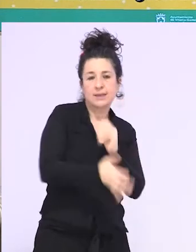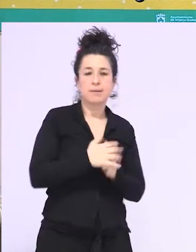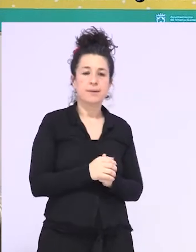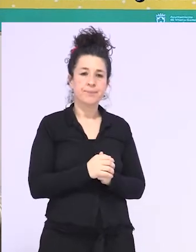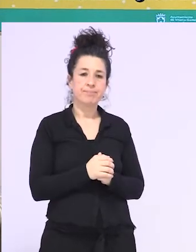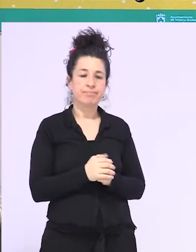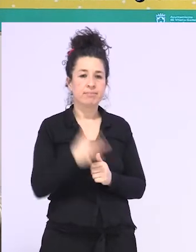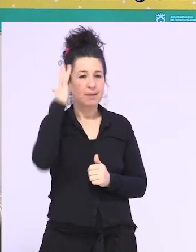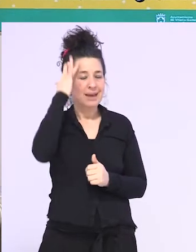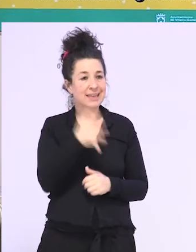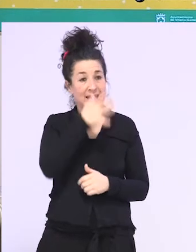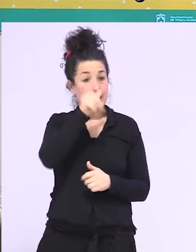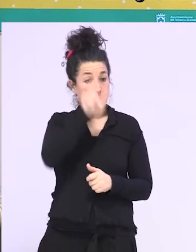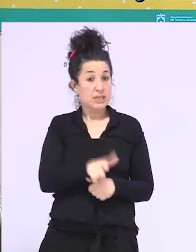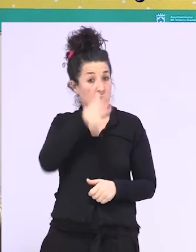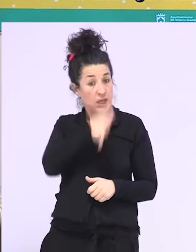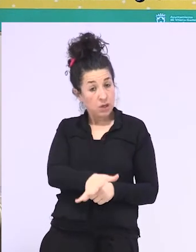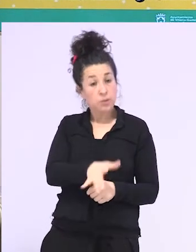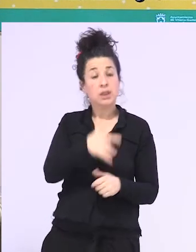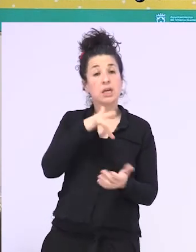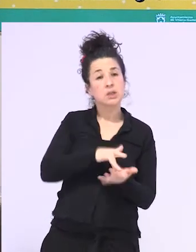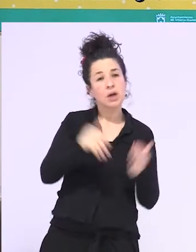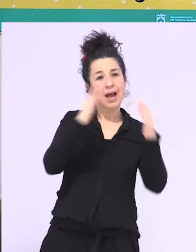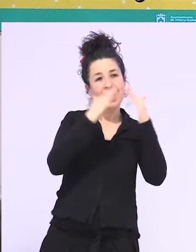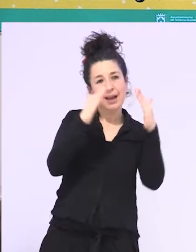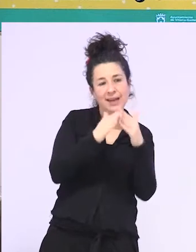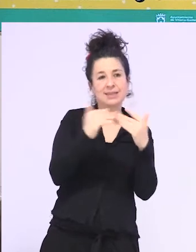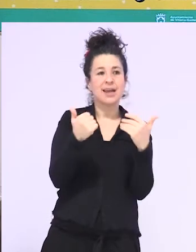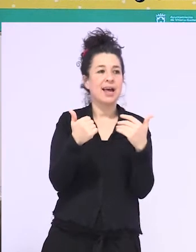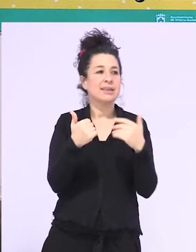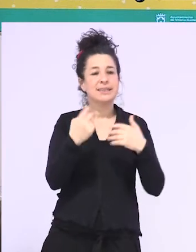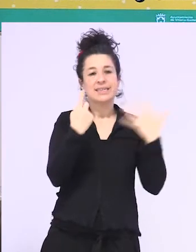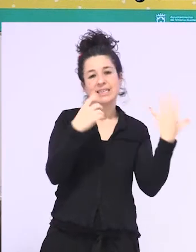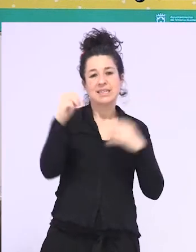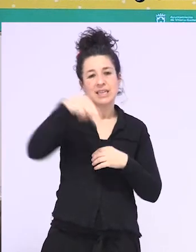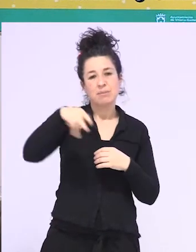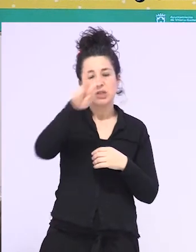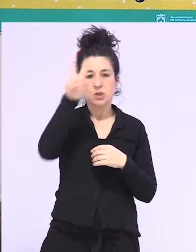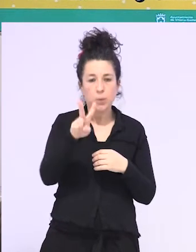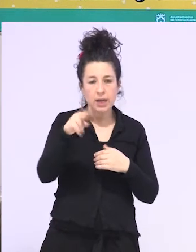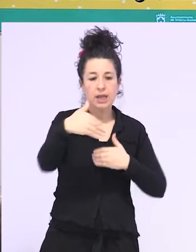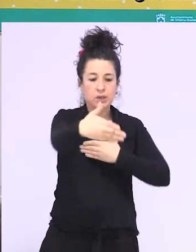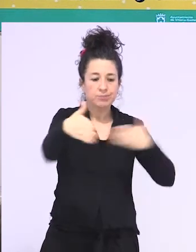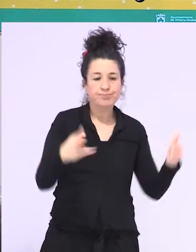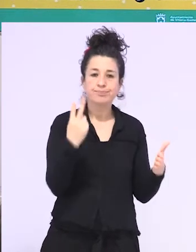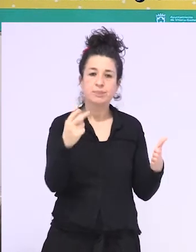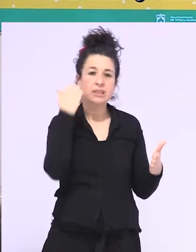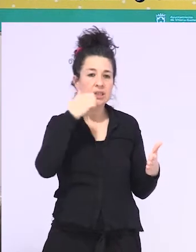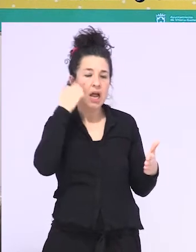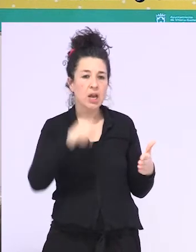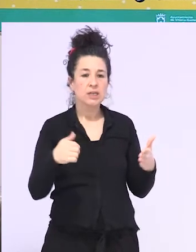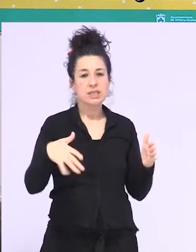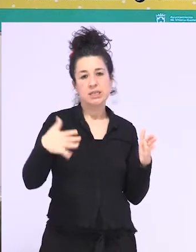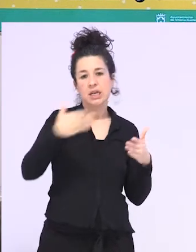salatzailea bizi da 80 metro karratuko etxe bizitza batean, bi balkoi dauzka eta sala eta sukaldea elkarrekin. Zetezu, bueno,